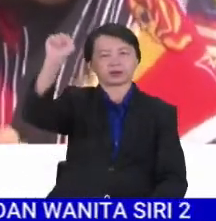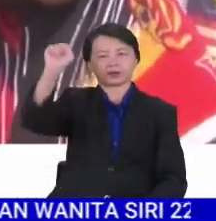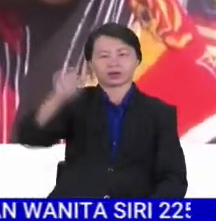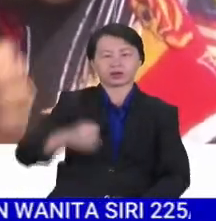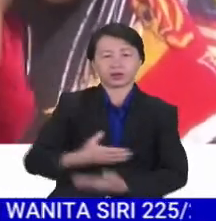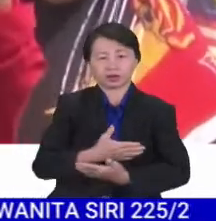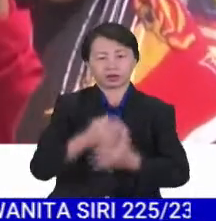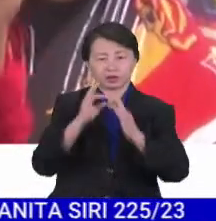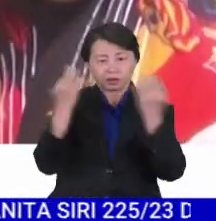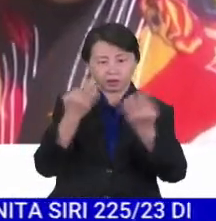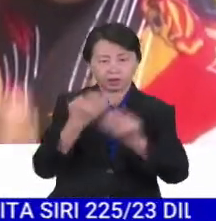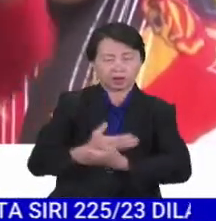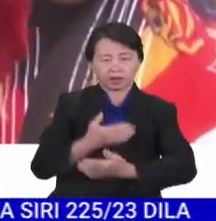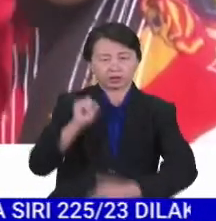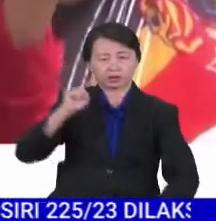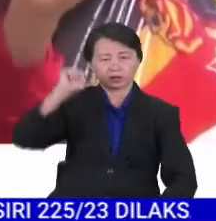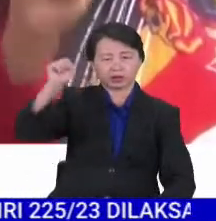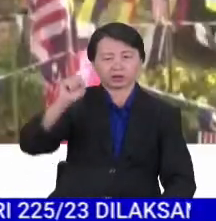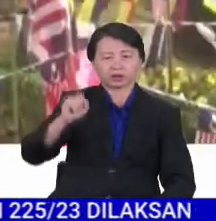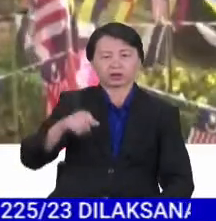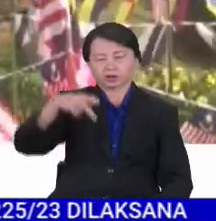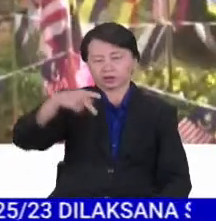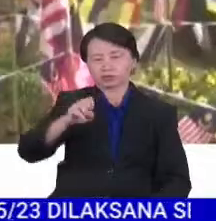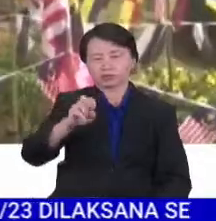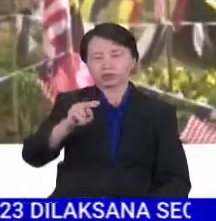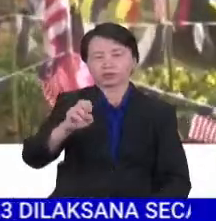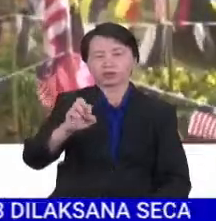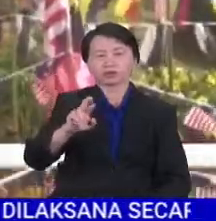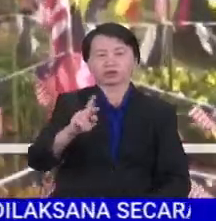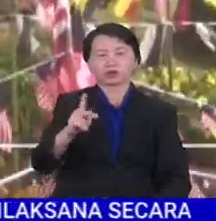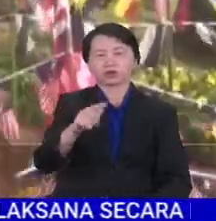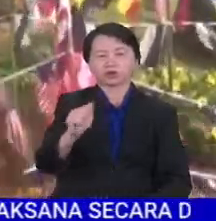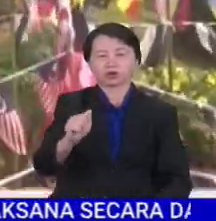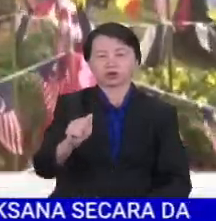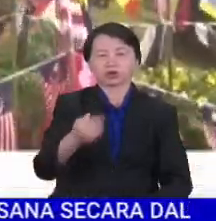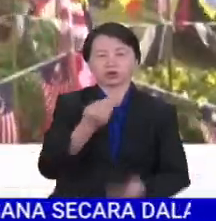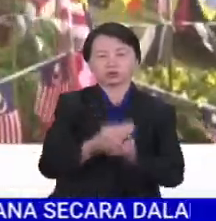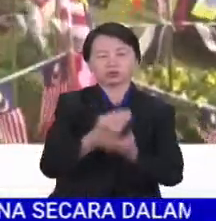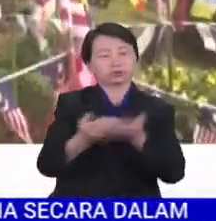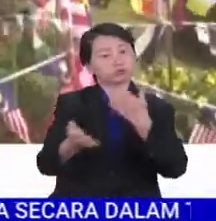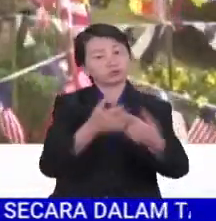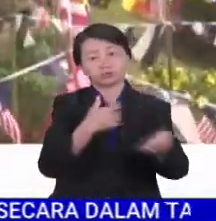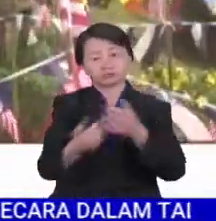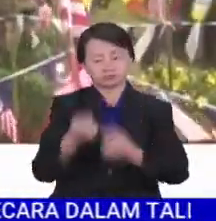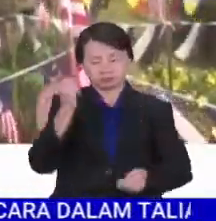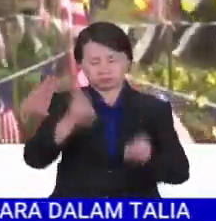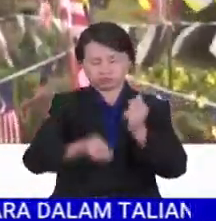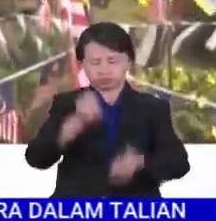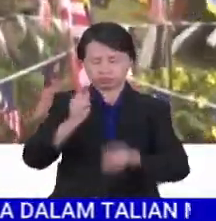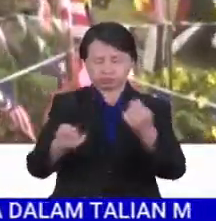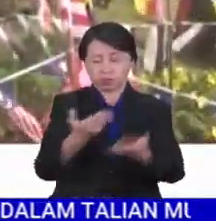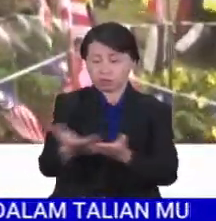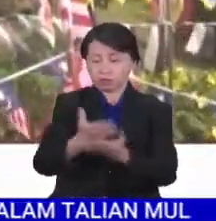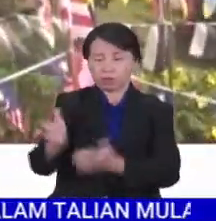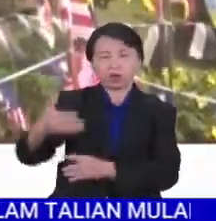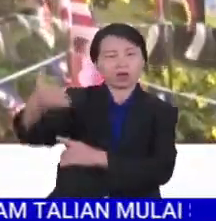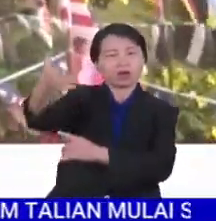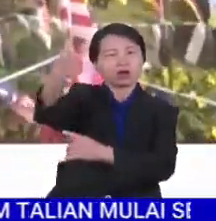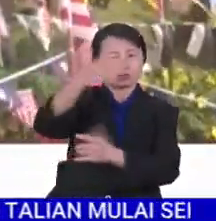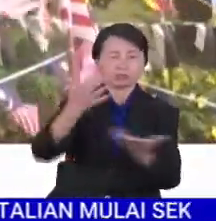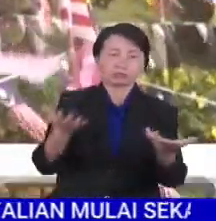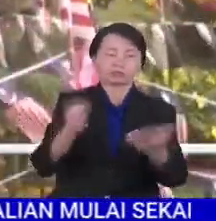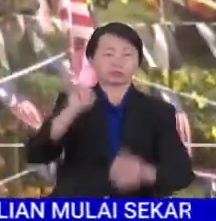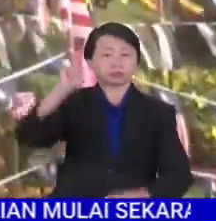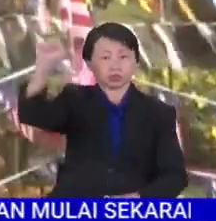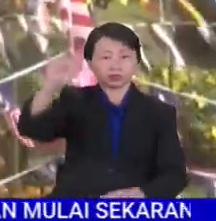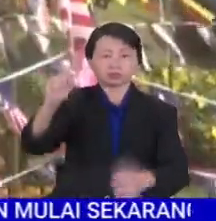Anak penoka, anak merdeka, banyak rakawati. Semangat tadi tu, kita duit kita tak kira. Semangat tadi kan, kemerdekaan